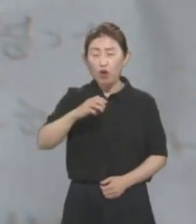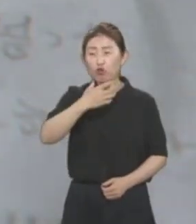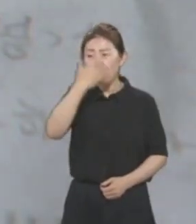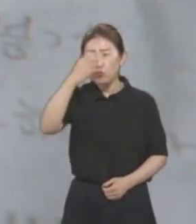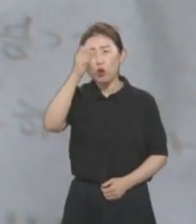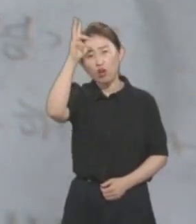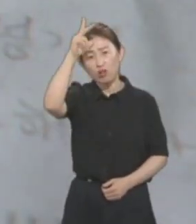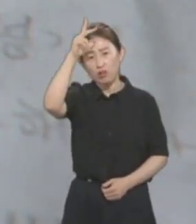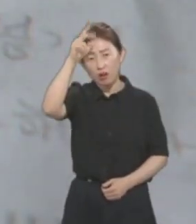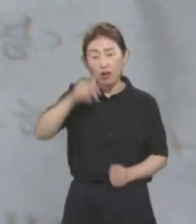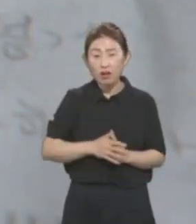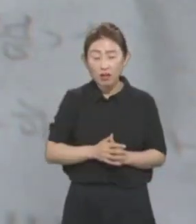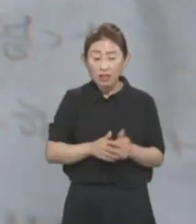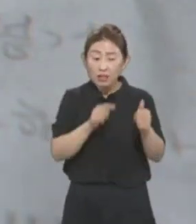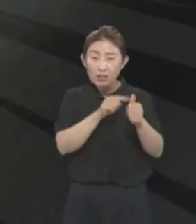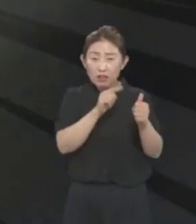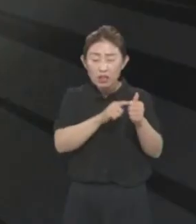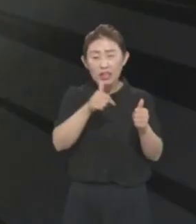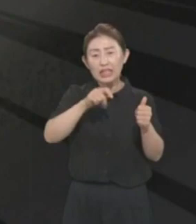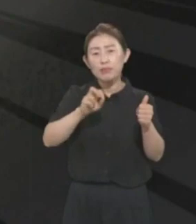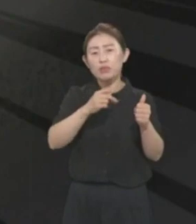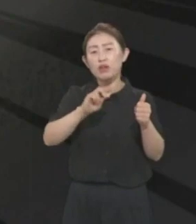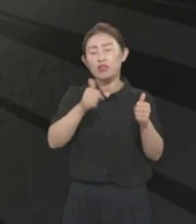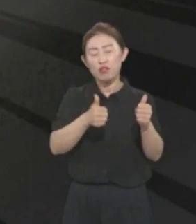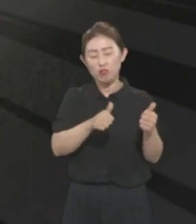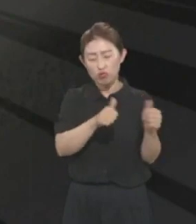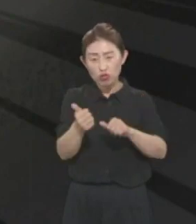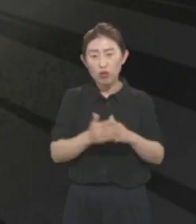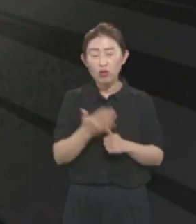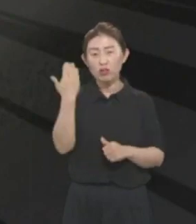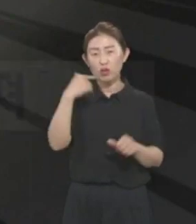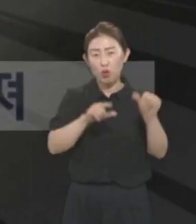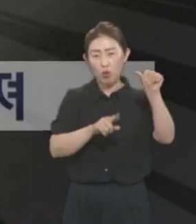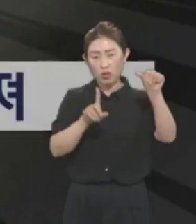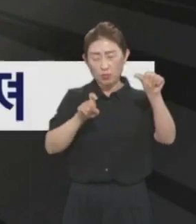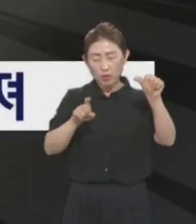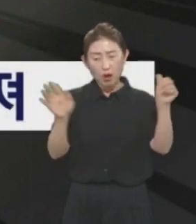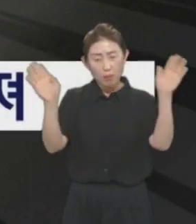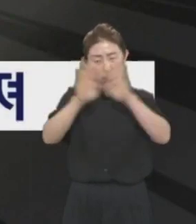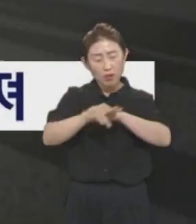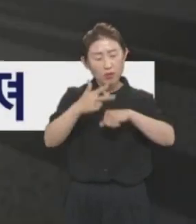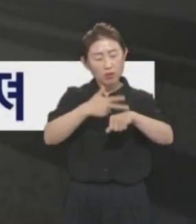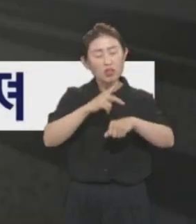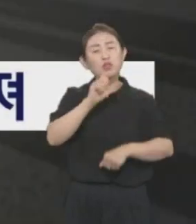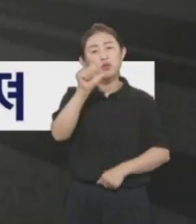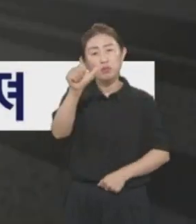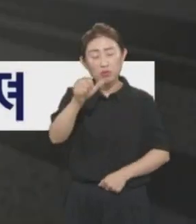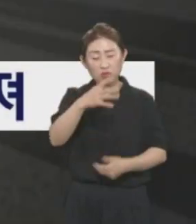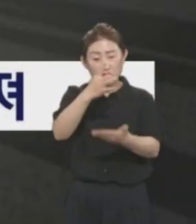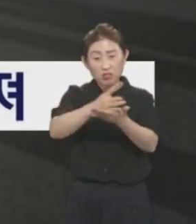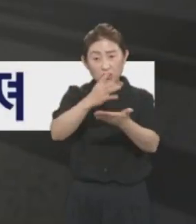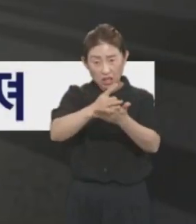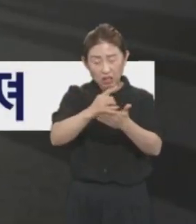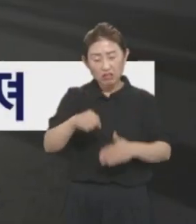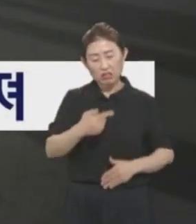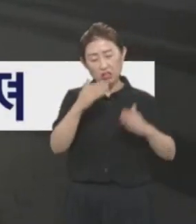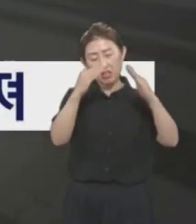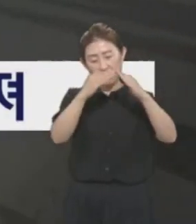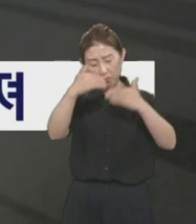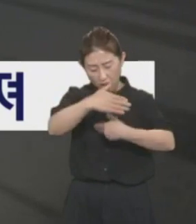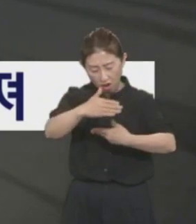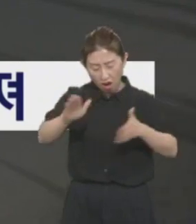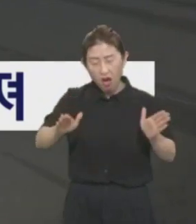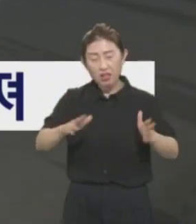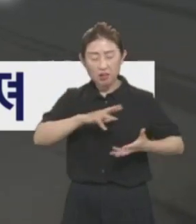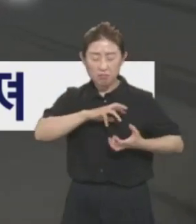고 김상현 군이 남긴 글입니다. 김 군은 지난 11일 오후 7시 15분쯤 천안 동남구 자신의 방